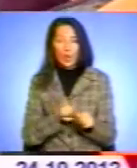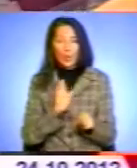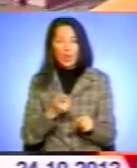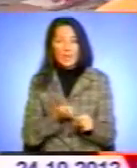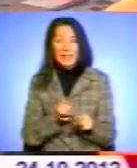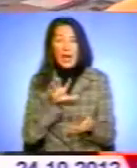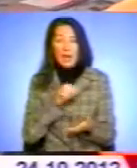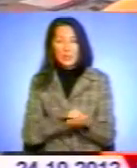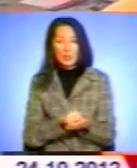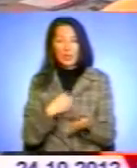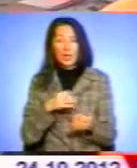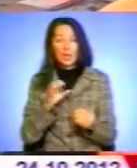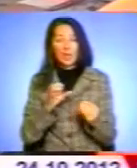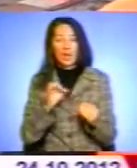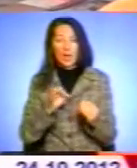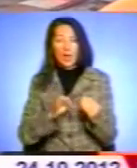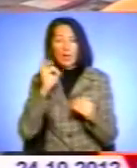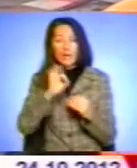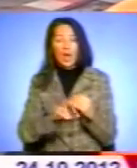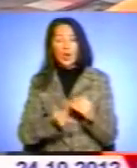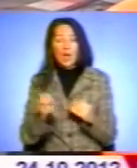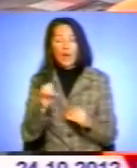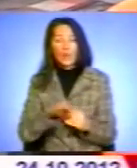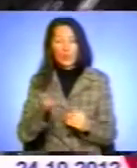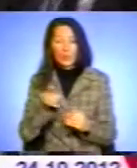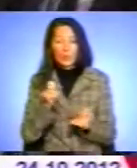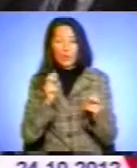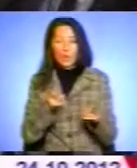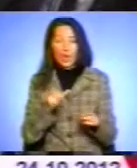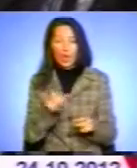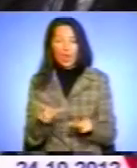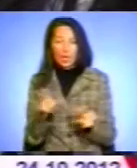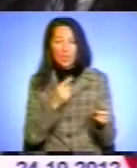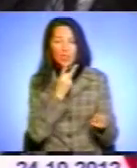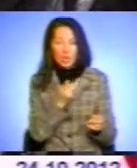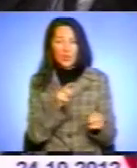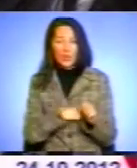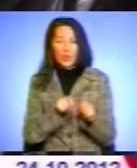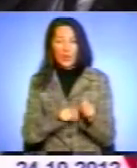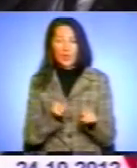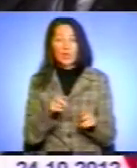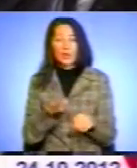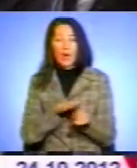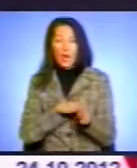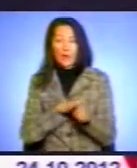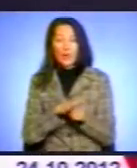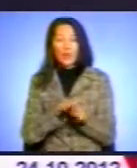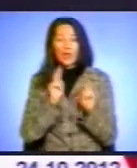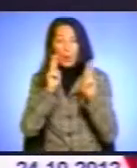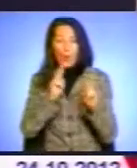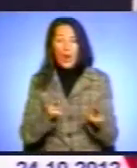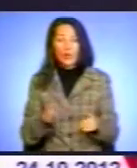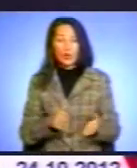Як на Западі, як там в Європі. Там спеціальна людина їздить, дивиться і все. За дотриманням правил дорожньої безпеки і паркування